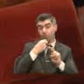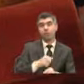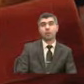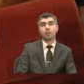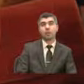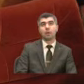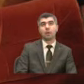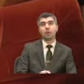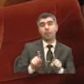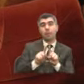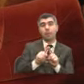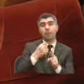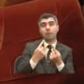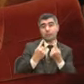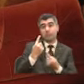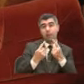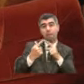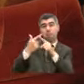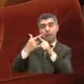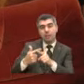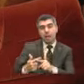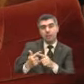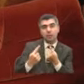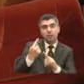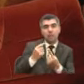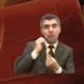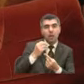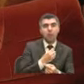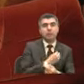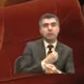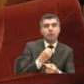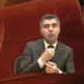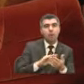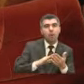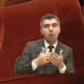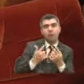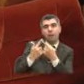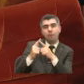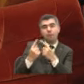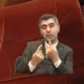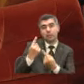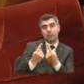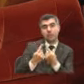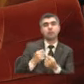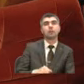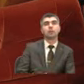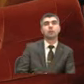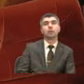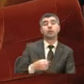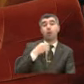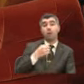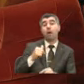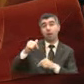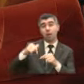اللي تقطع، قضية الوسائل المالية. أما فيما يتعلق بالجانب الطبي ماشي هي رئيسية، غير تكميلية. أما